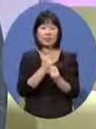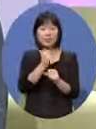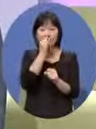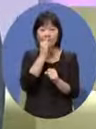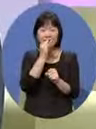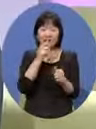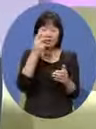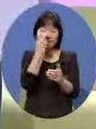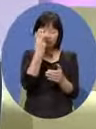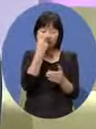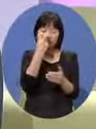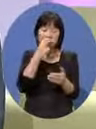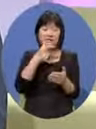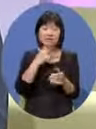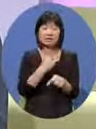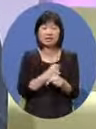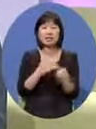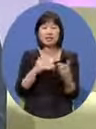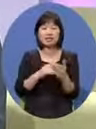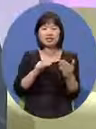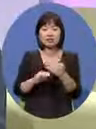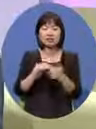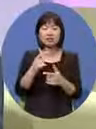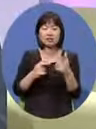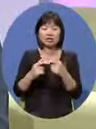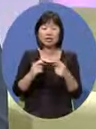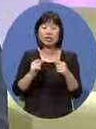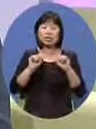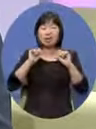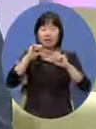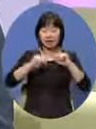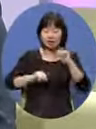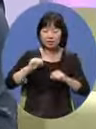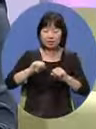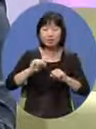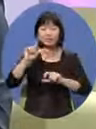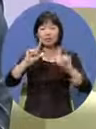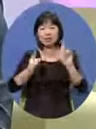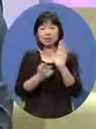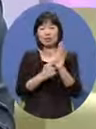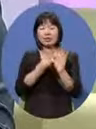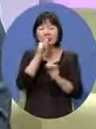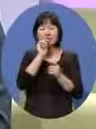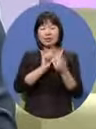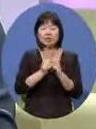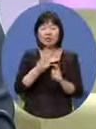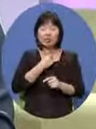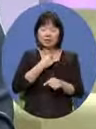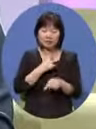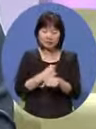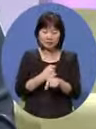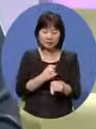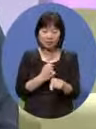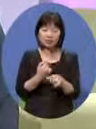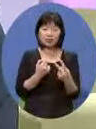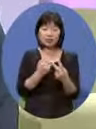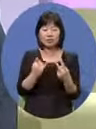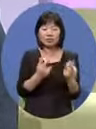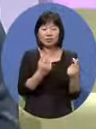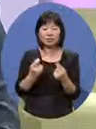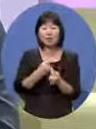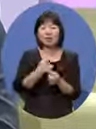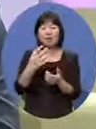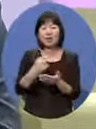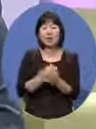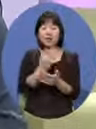예 체크를 한번 해보시면 네네. 훨씬 이게 행동력으로 나올 수 있거든요. 그럼 두 분이 서로 원하는 거를 두 분 다 그렇죠. 얻으실 수가 있기